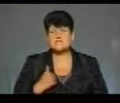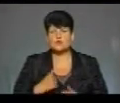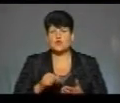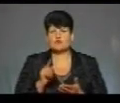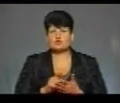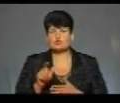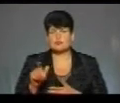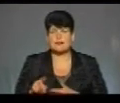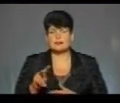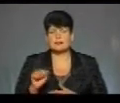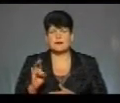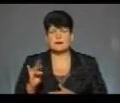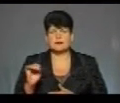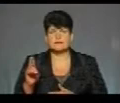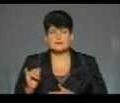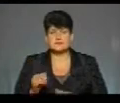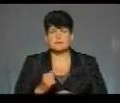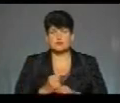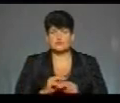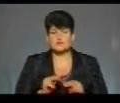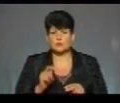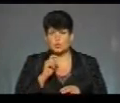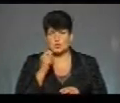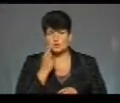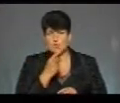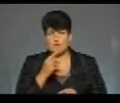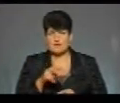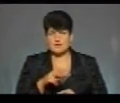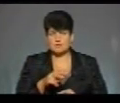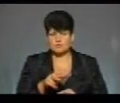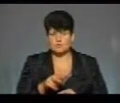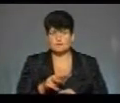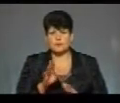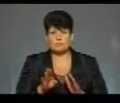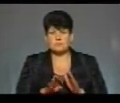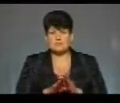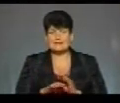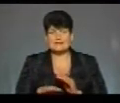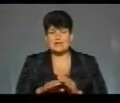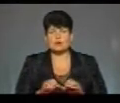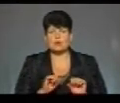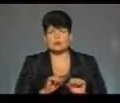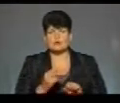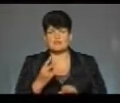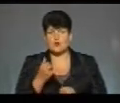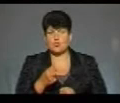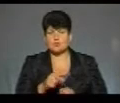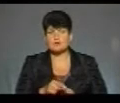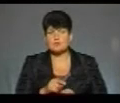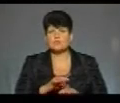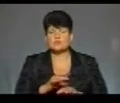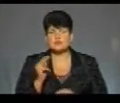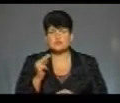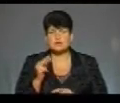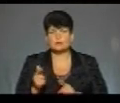Військовозобов'язаний з Ланівців Іван Лобунь працює вчителем української мови та літератури у підрозділі територіальної оборони 2 роки. Проходить